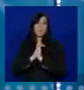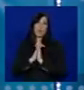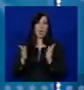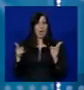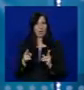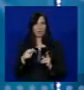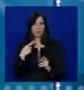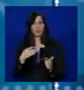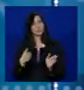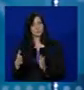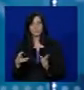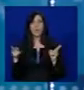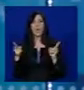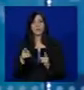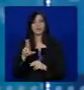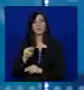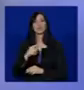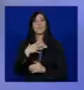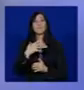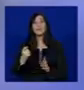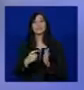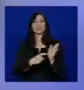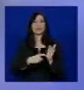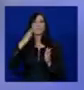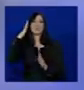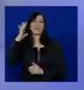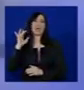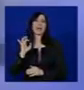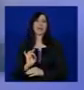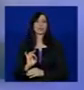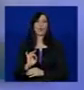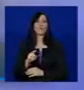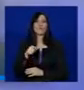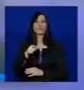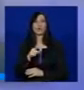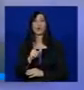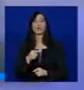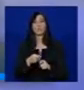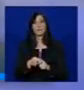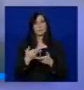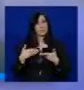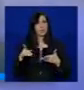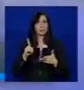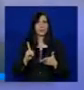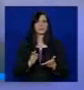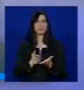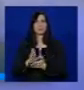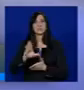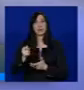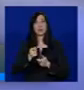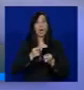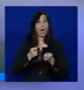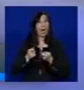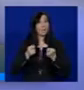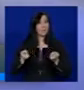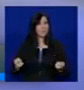ще го кажа, да. За беззаконията на министър Рашков. Това, което прави, ние трябваше през цялата кампания,